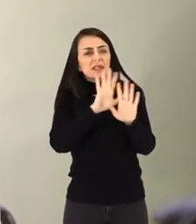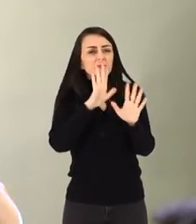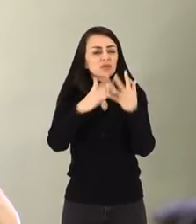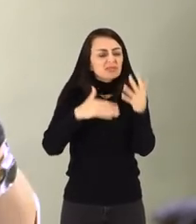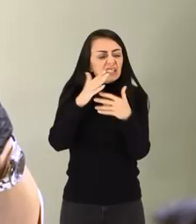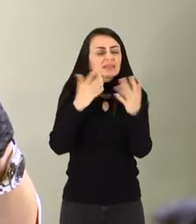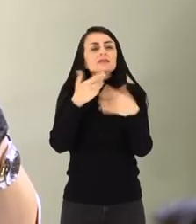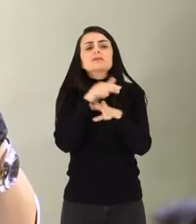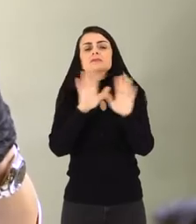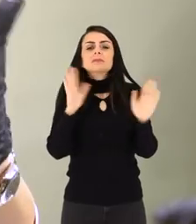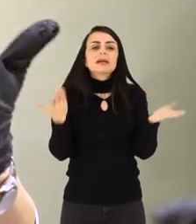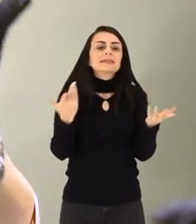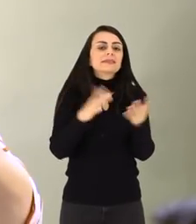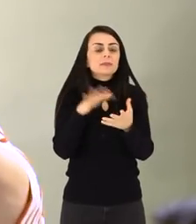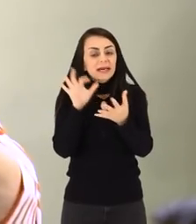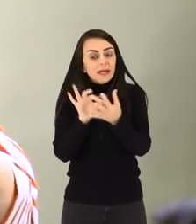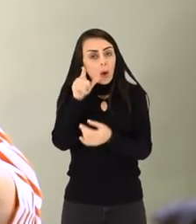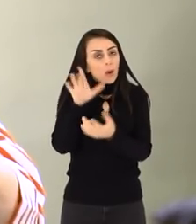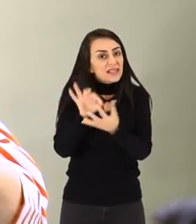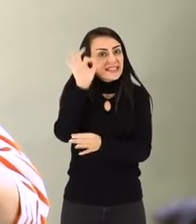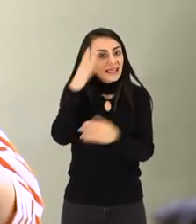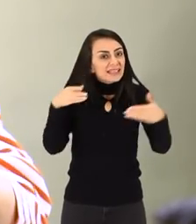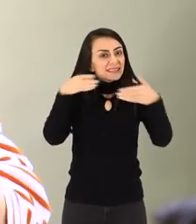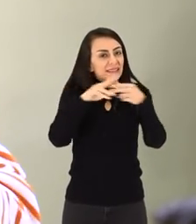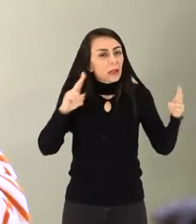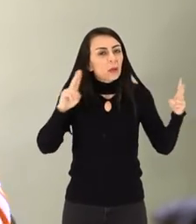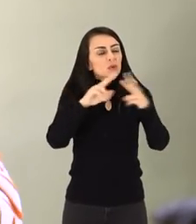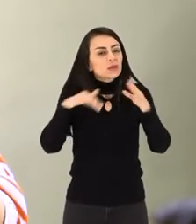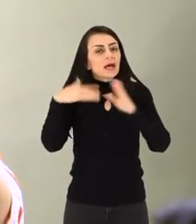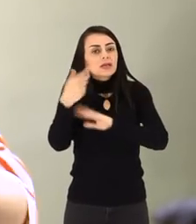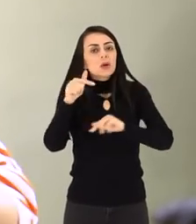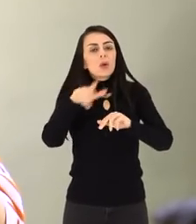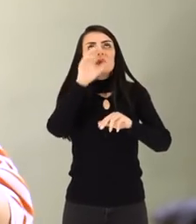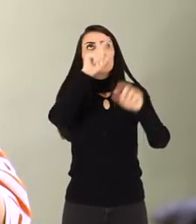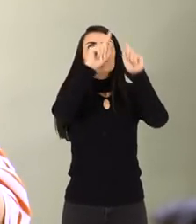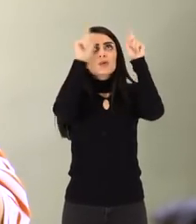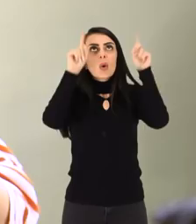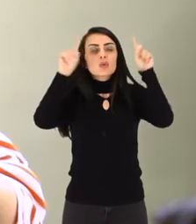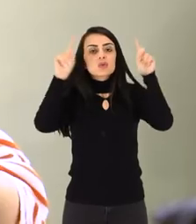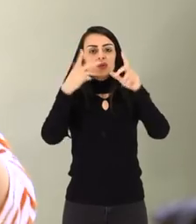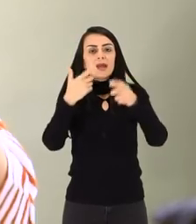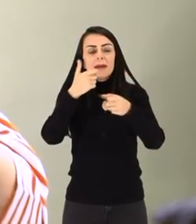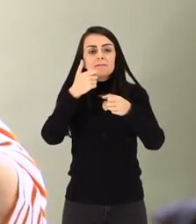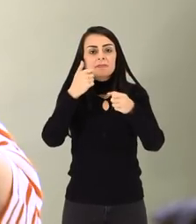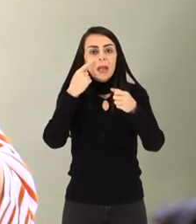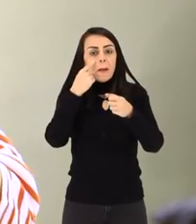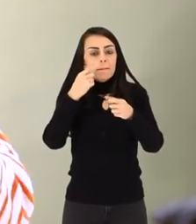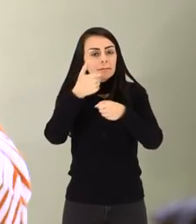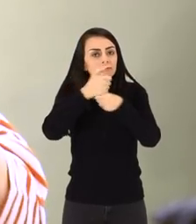Sadece o kişilerle tanıştıktan sonra onların gezegenlere bakış açılarıyla da beraber benimki daha da